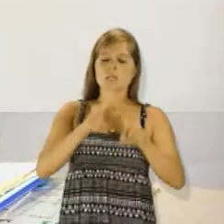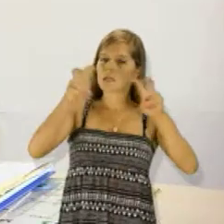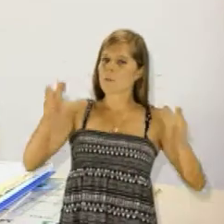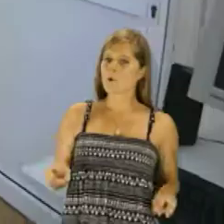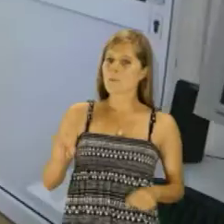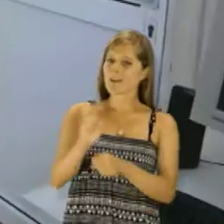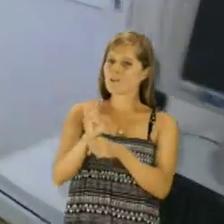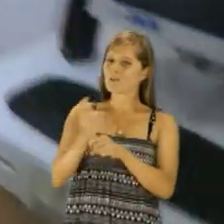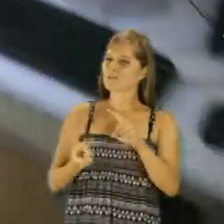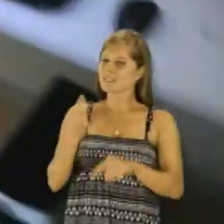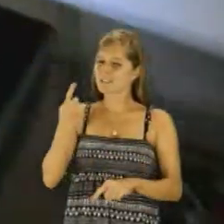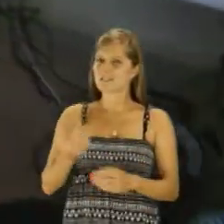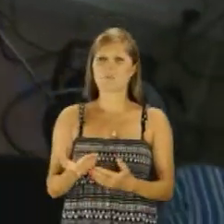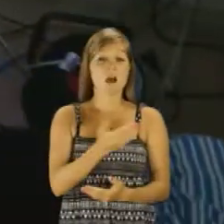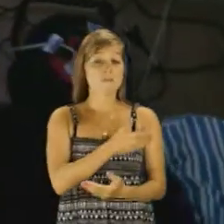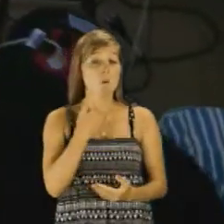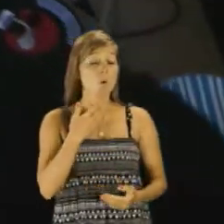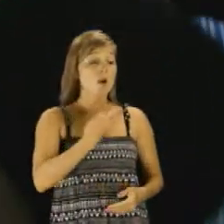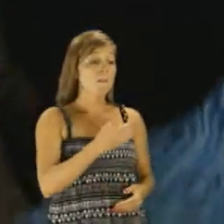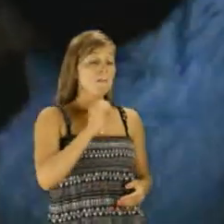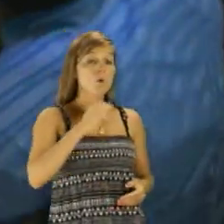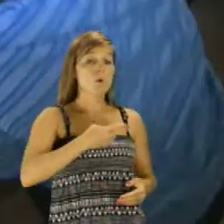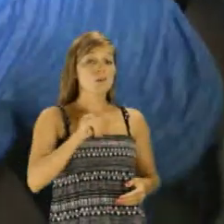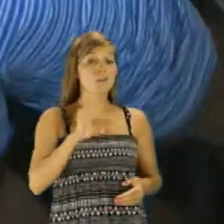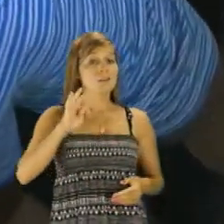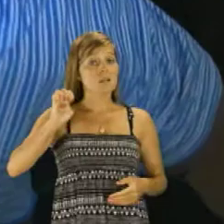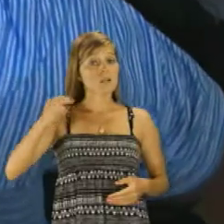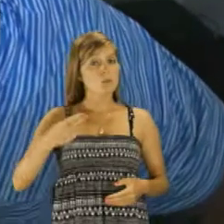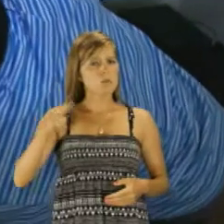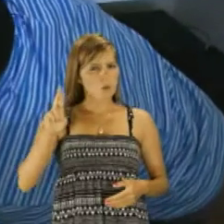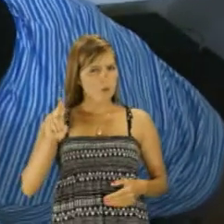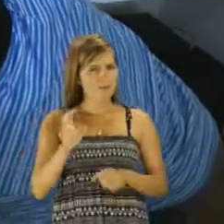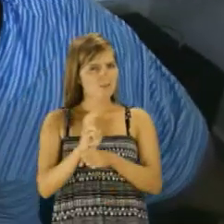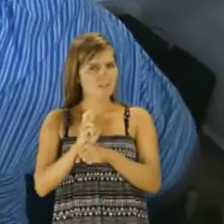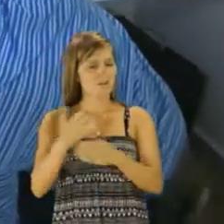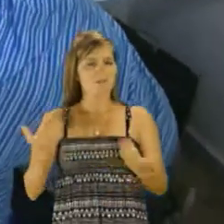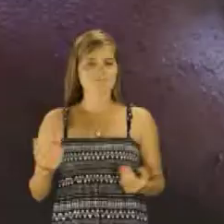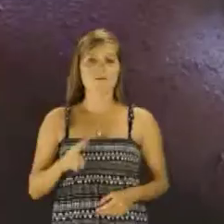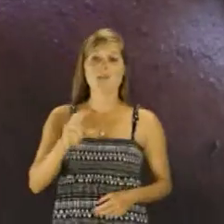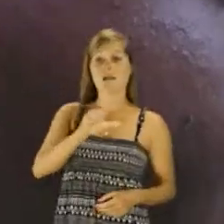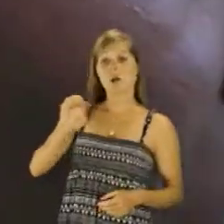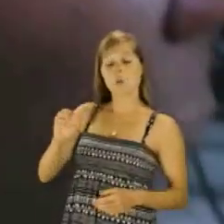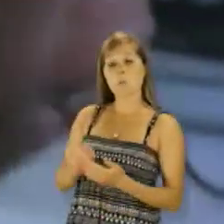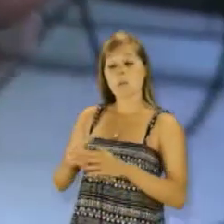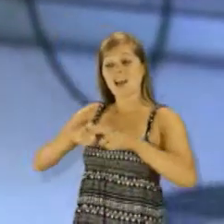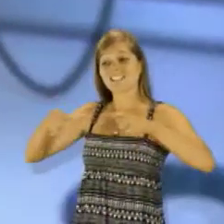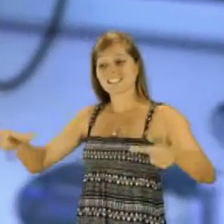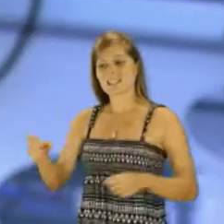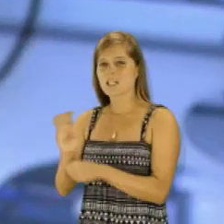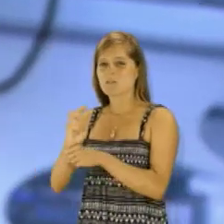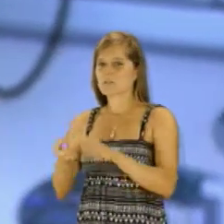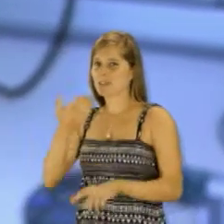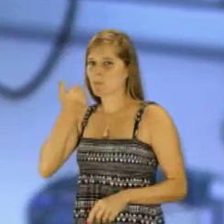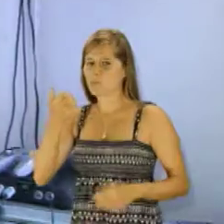d'éducateur spécialisé. La validation des acquis de l'expérience passe en trois phases. J'avais le livret 1,